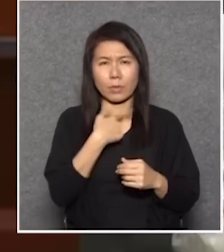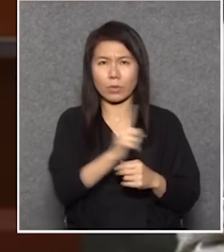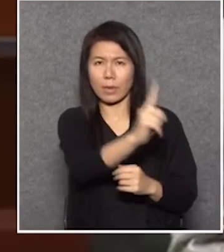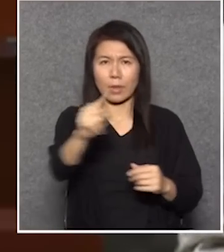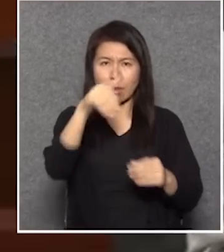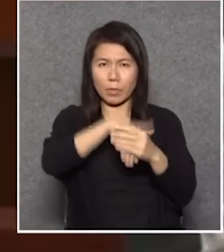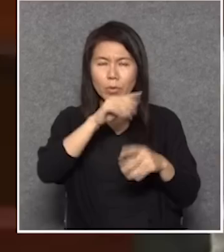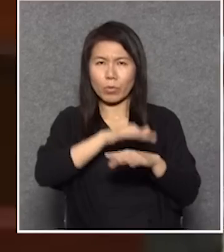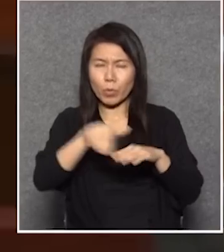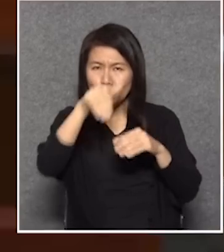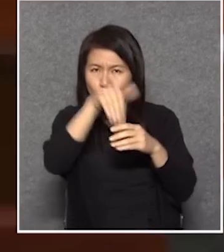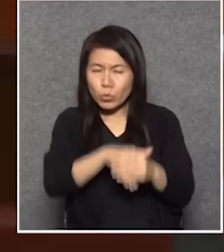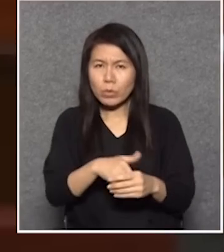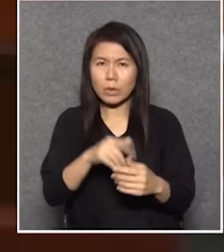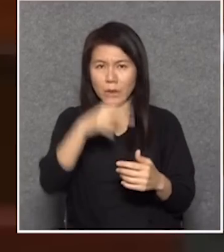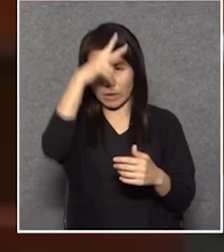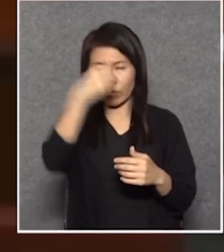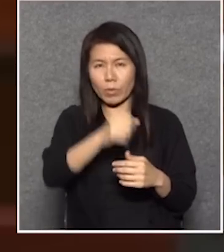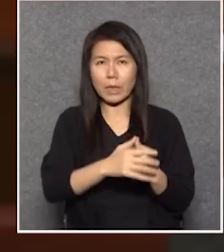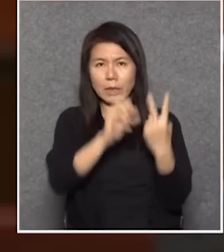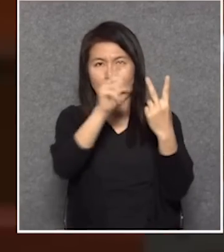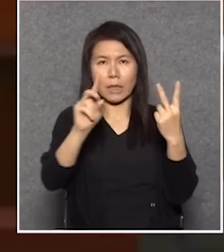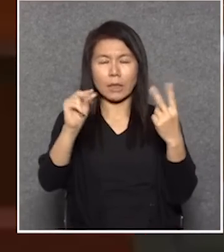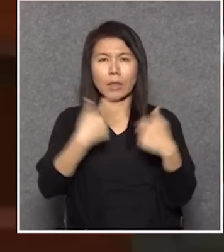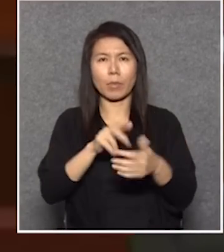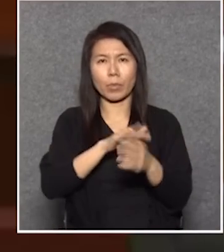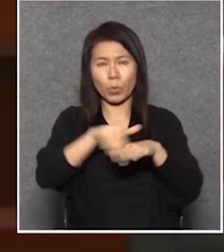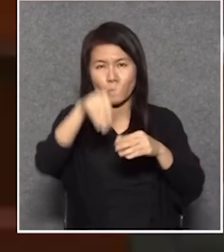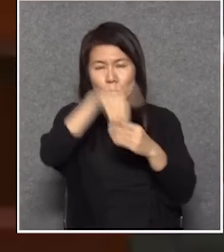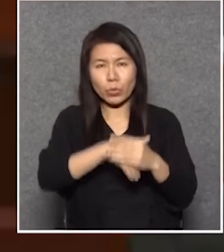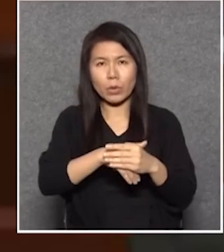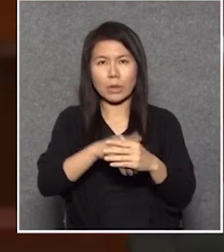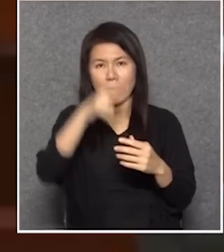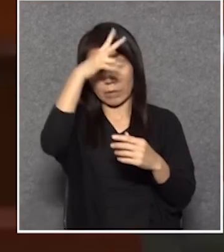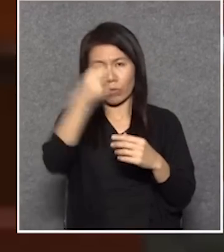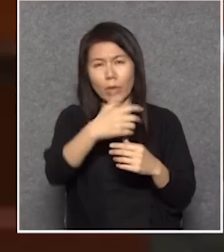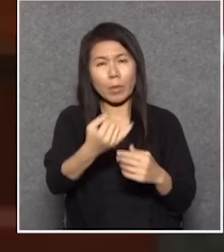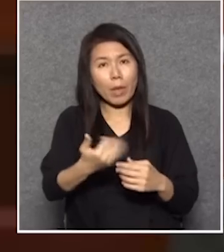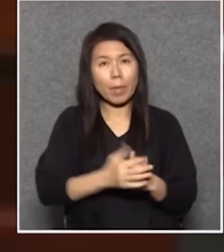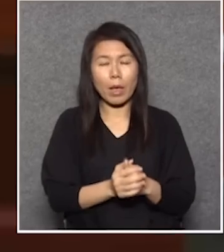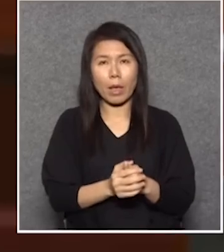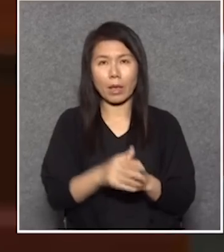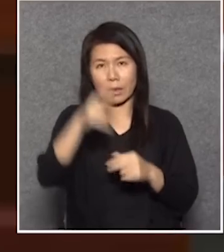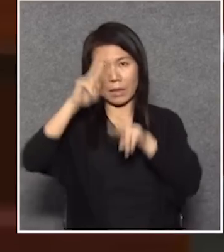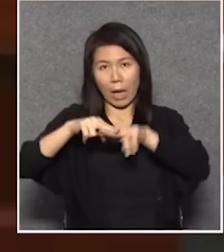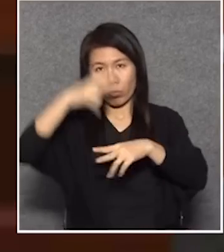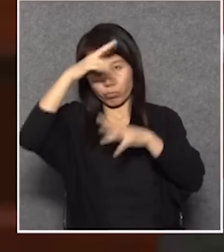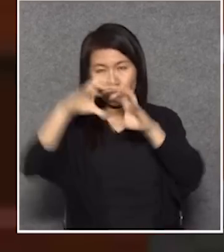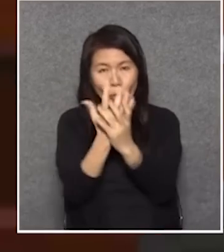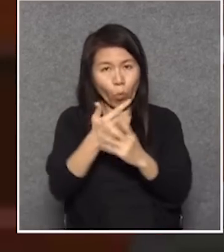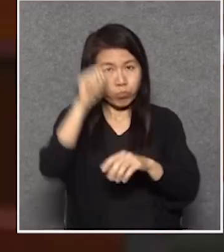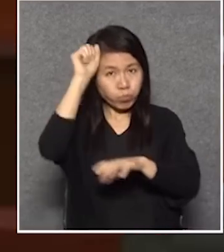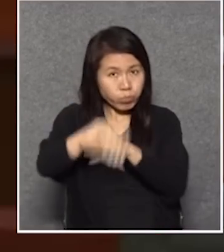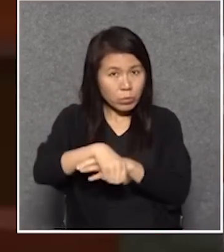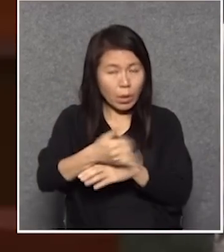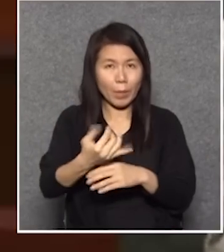特首咩？嚇、啊！2017年咪要普選特首咩？呢、這個唔係共產黨嘅承諾嚟嘅咩？而家